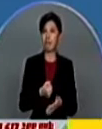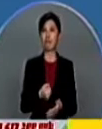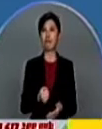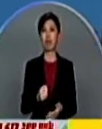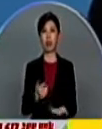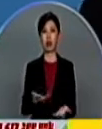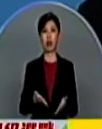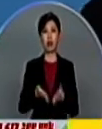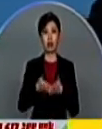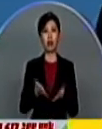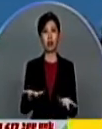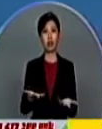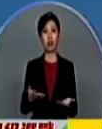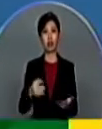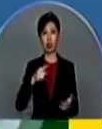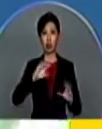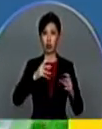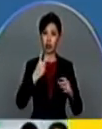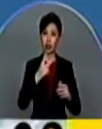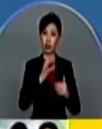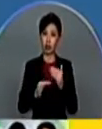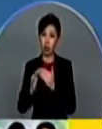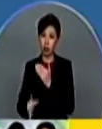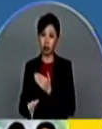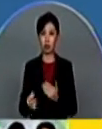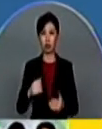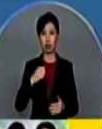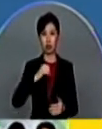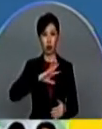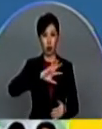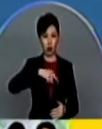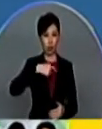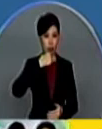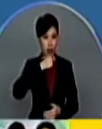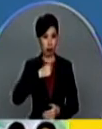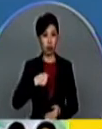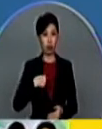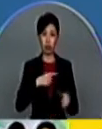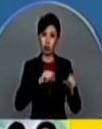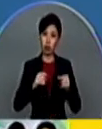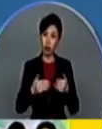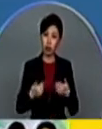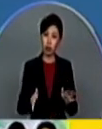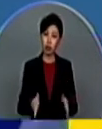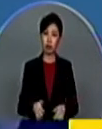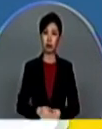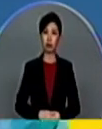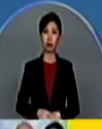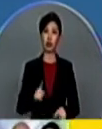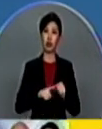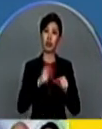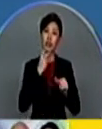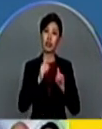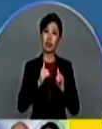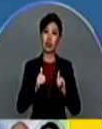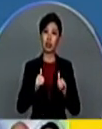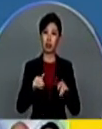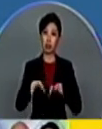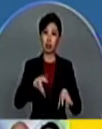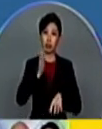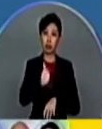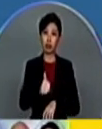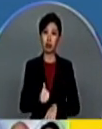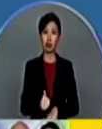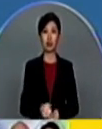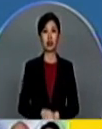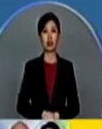习近平主席说要一国两制统一台湾，台湾人要不要听？亲爱的中央社总编辑，你自己的问